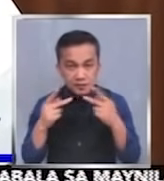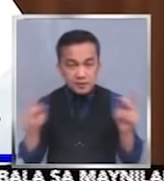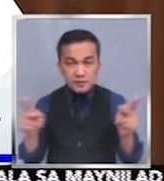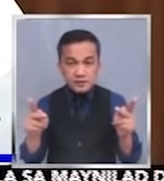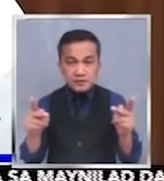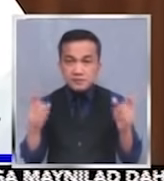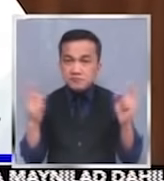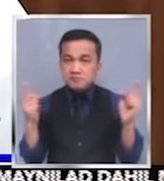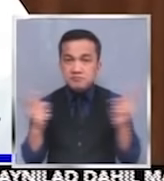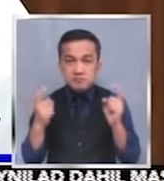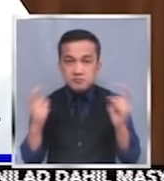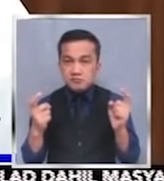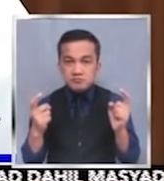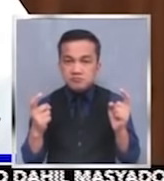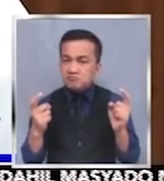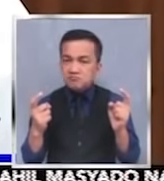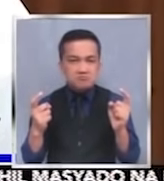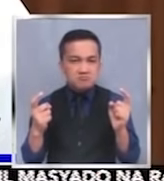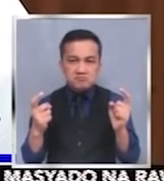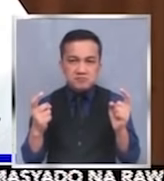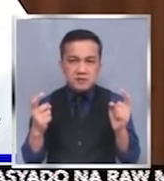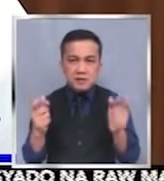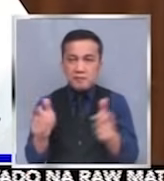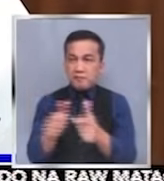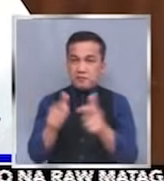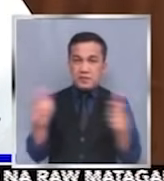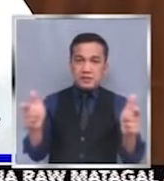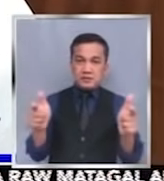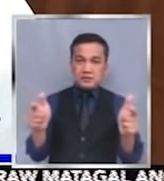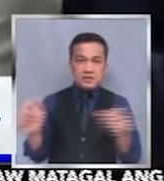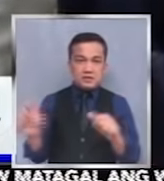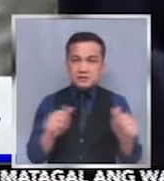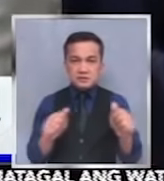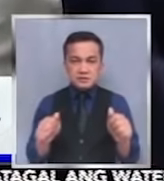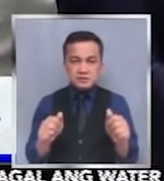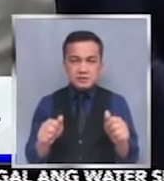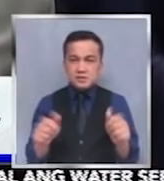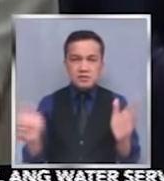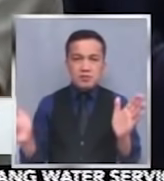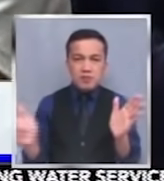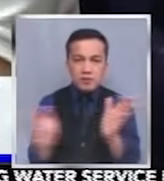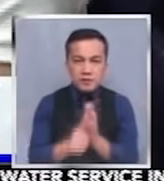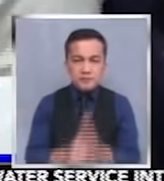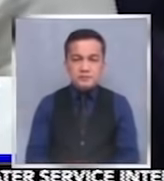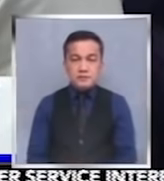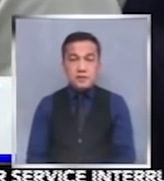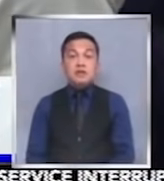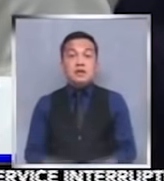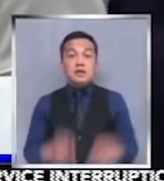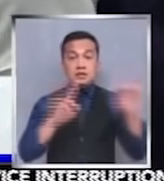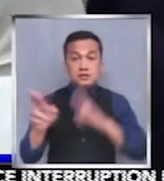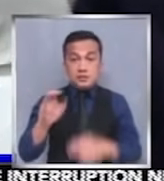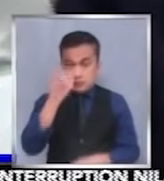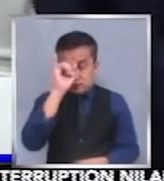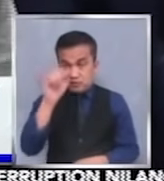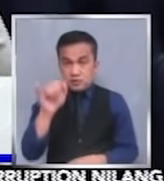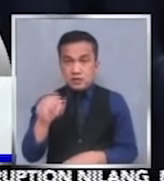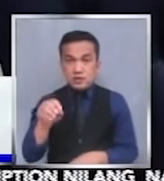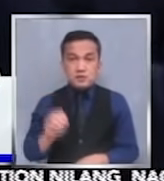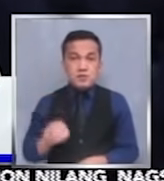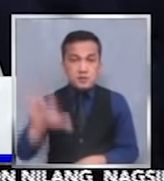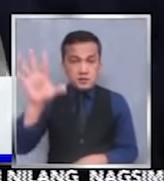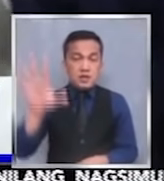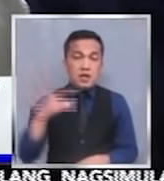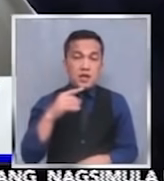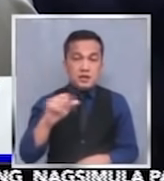celebration, large activities is being prohibited. Handa naman daw si Moreno na isapubliko ang kanyang SALN. Di